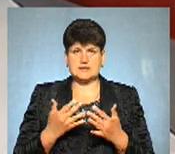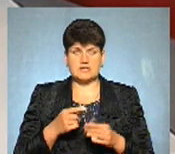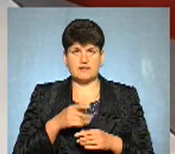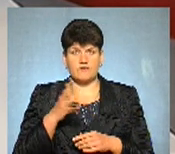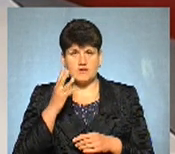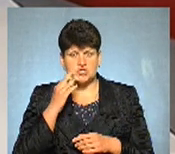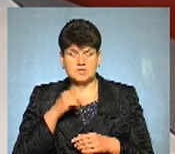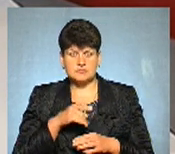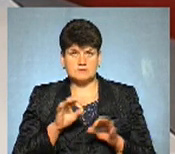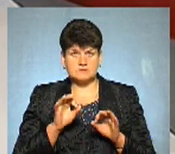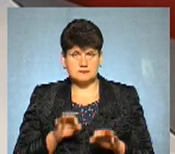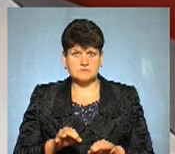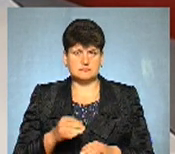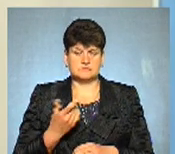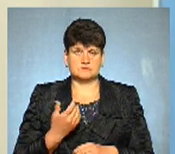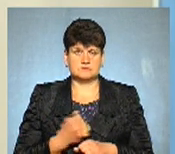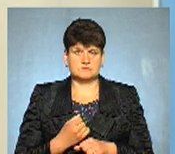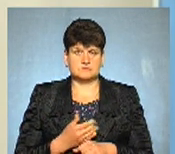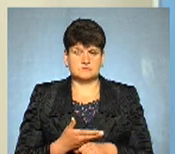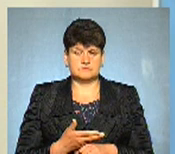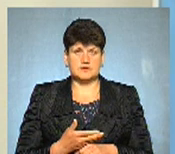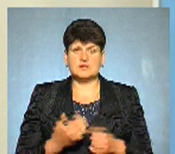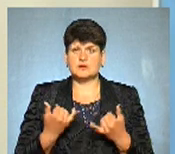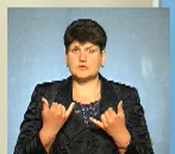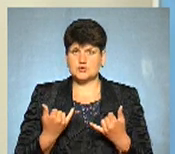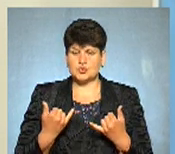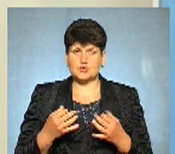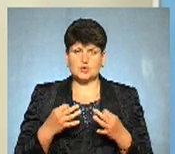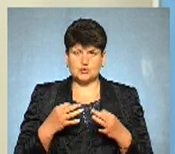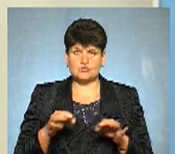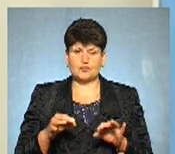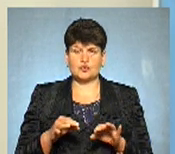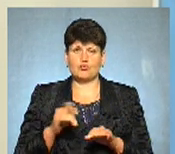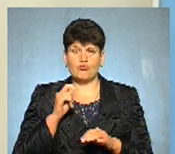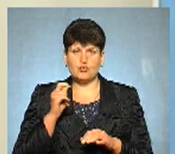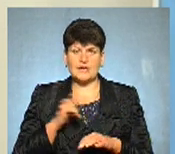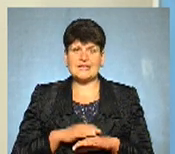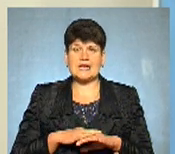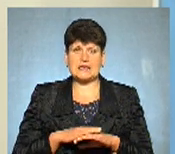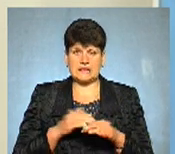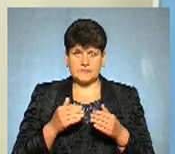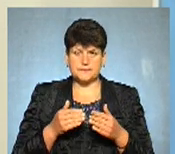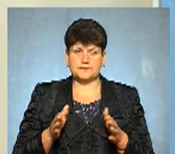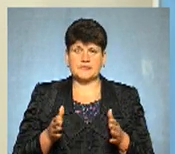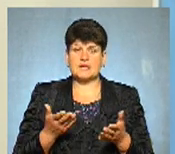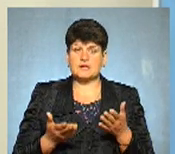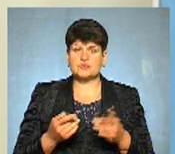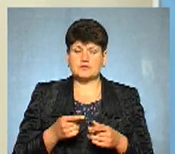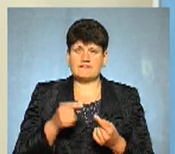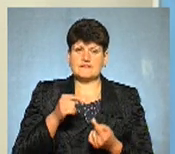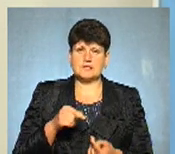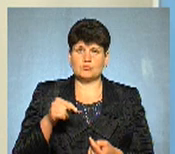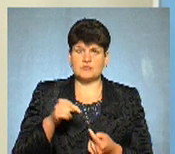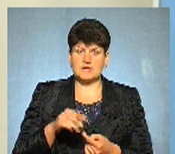позицію обґрунтованою? Ну, насправді сьогодні дозволено відкривати в Україні ринки, якщо вони відповідають